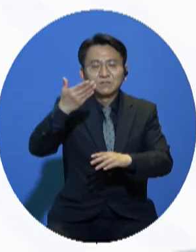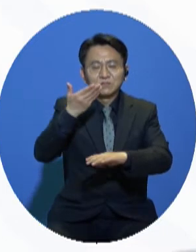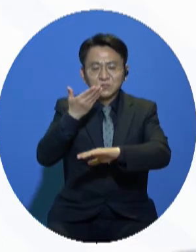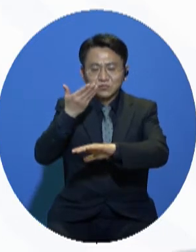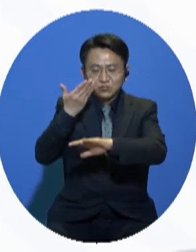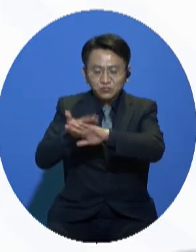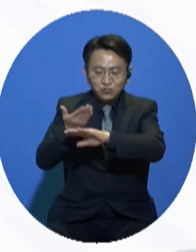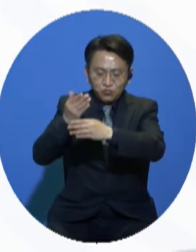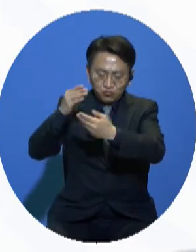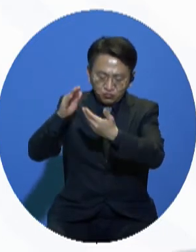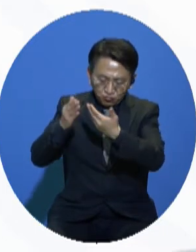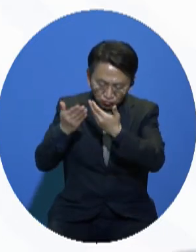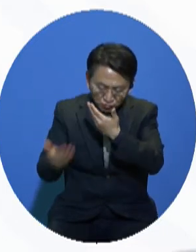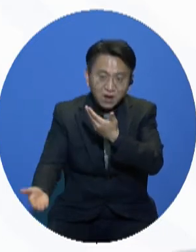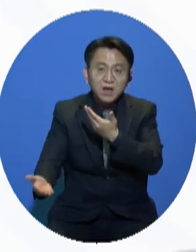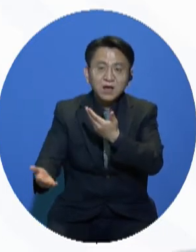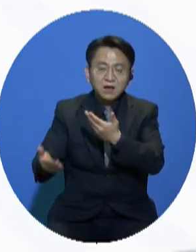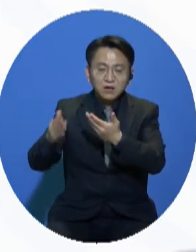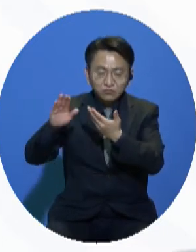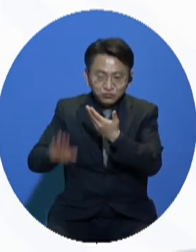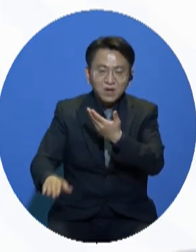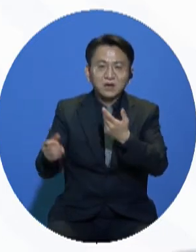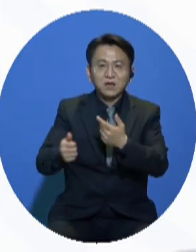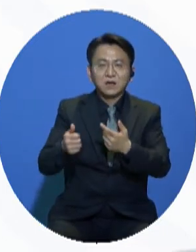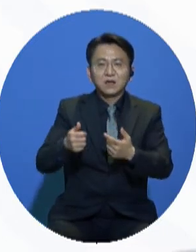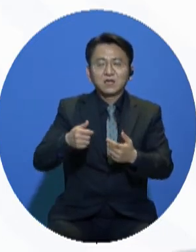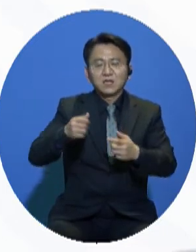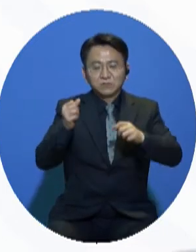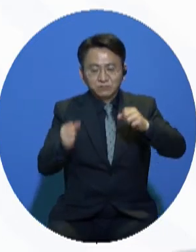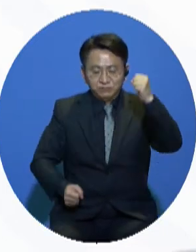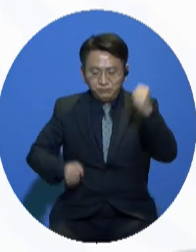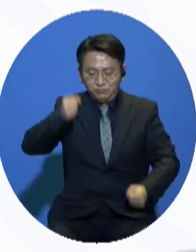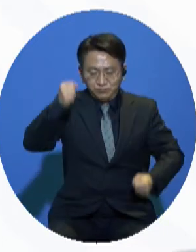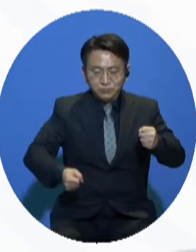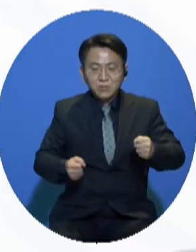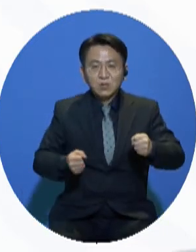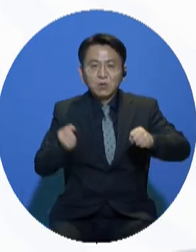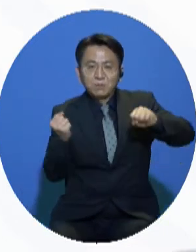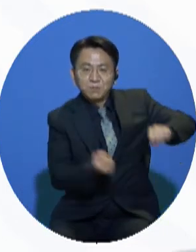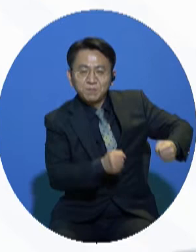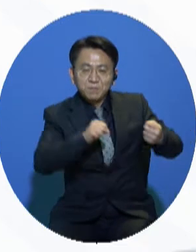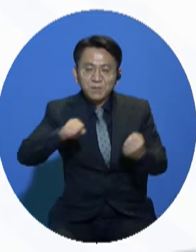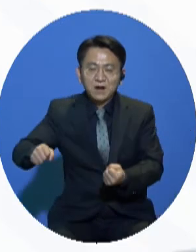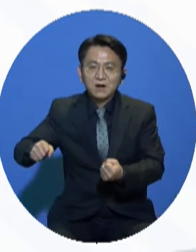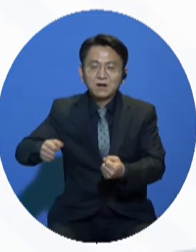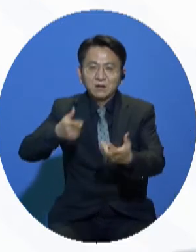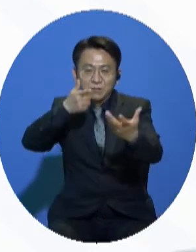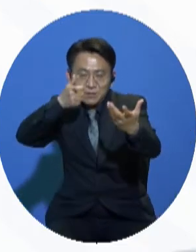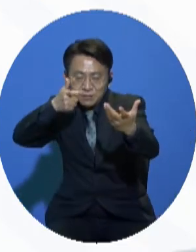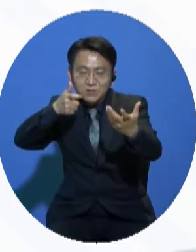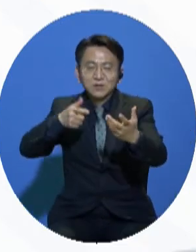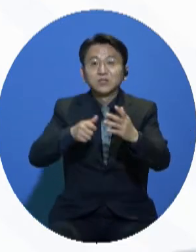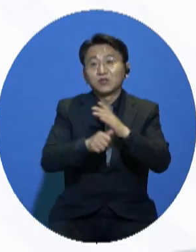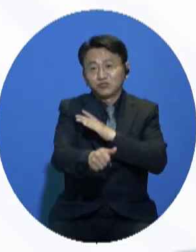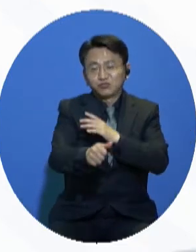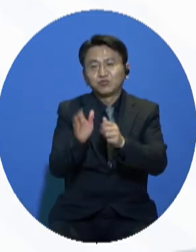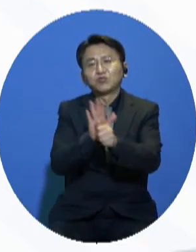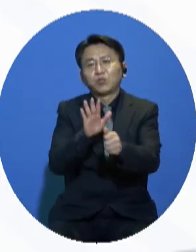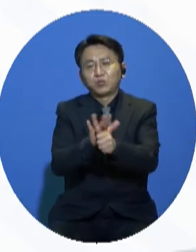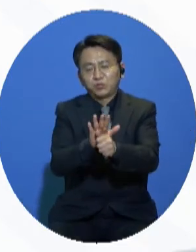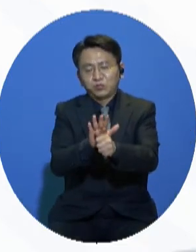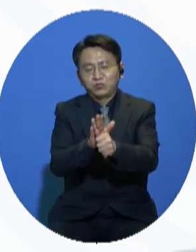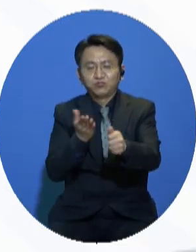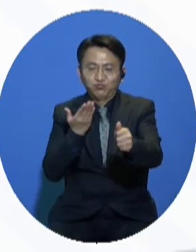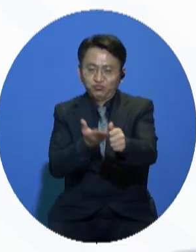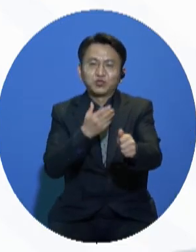세대를 크로스컨트리 그리고 바이애슬론 선수들을 도와서 탁월함을 달성하는 데